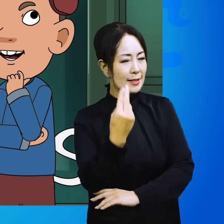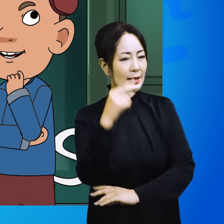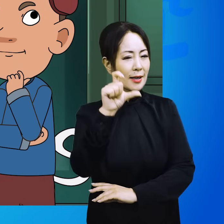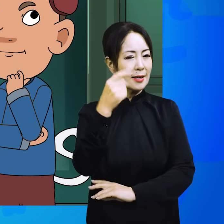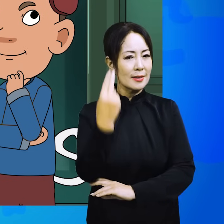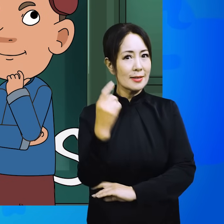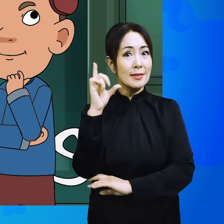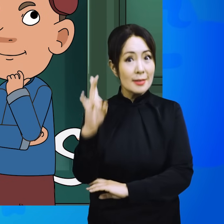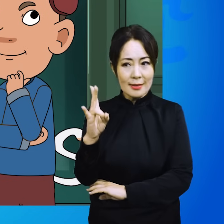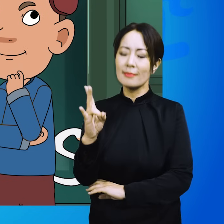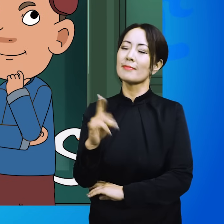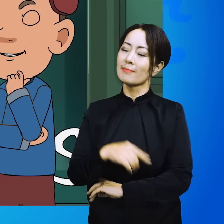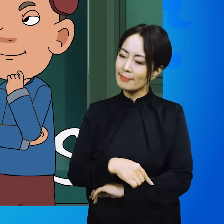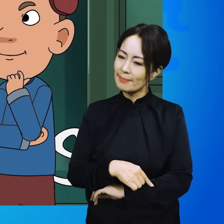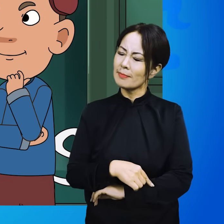Цэцэн.